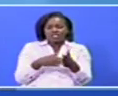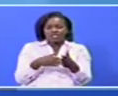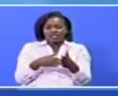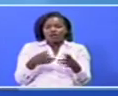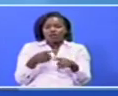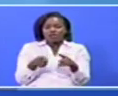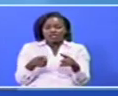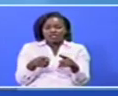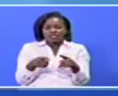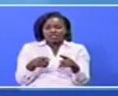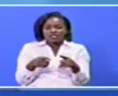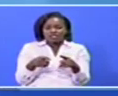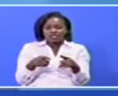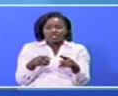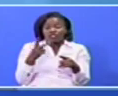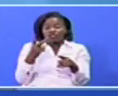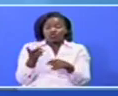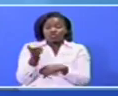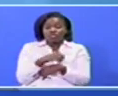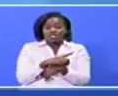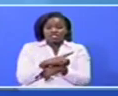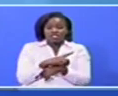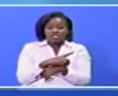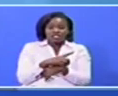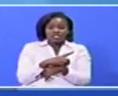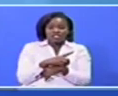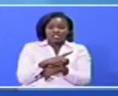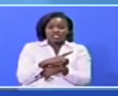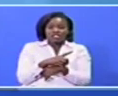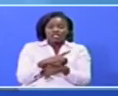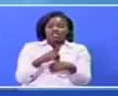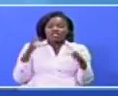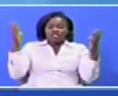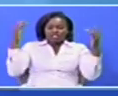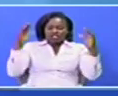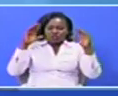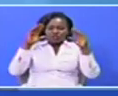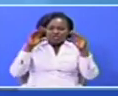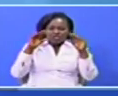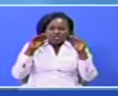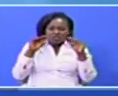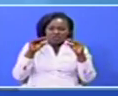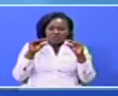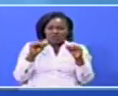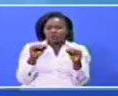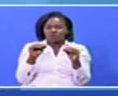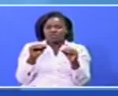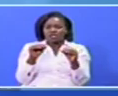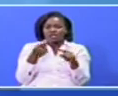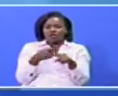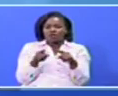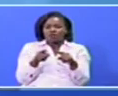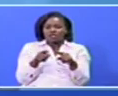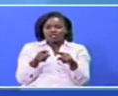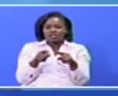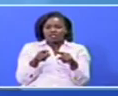hivyo kwa siku mbili zijazo tutaona kuwa mvua itaanza kupungua kidogodogo. Sioni kama kutakuwa na hatari vile, lakini sababu